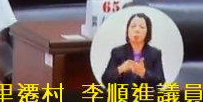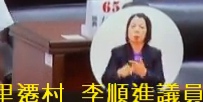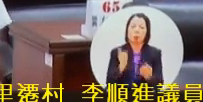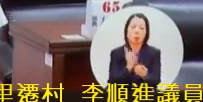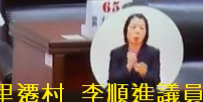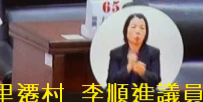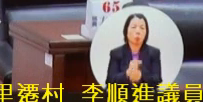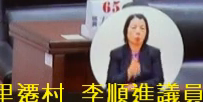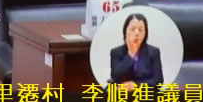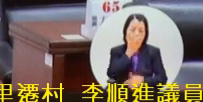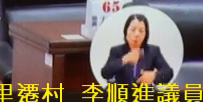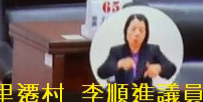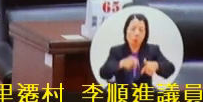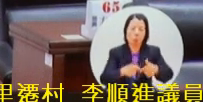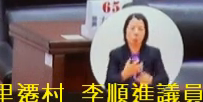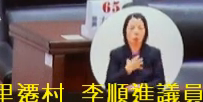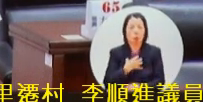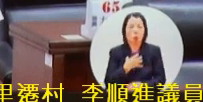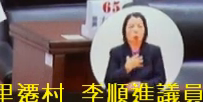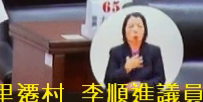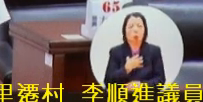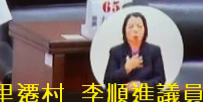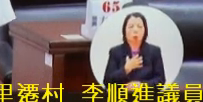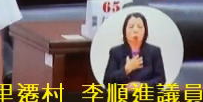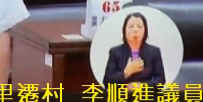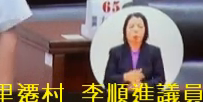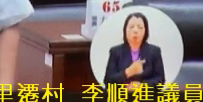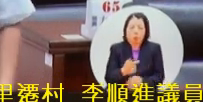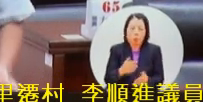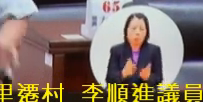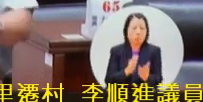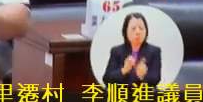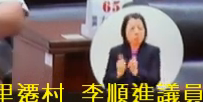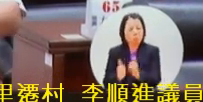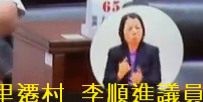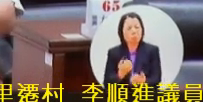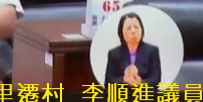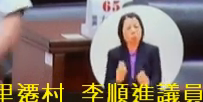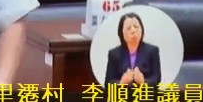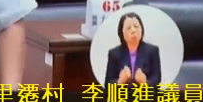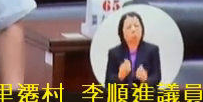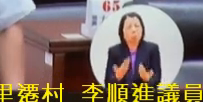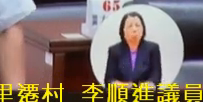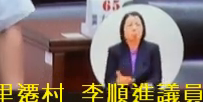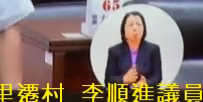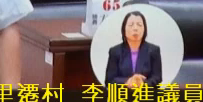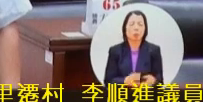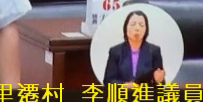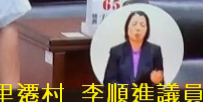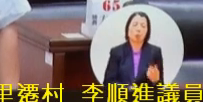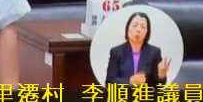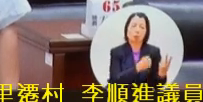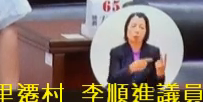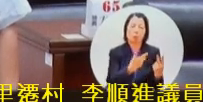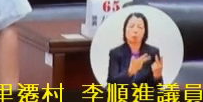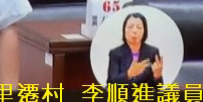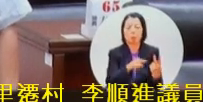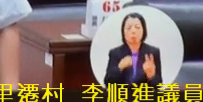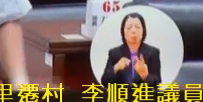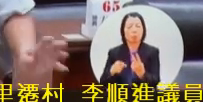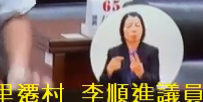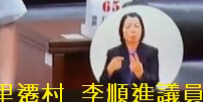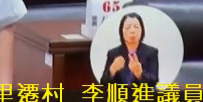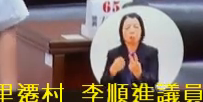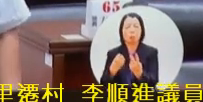哈，我想我们乡亲和污染哈，乡亲和污染。2017、2018几任的行政院长，